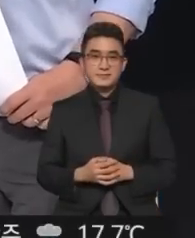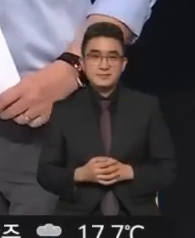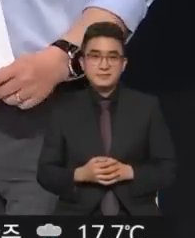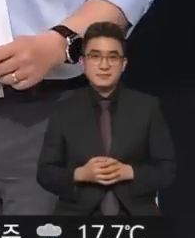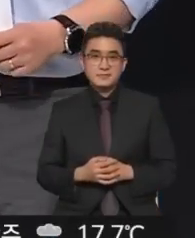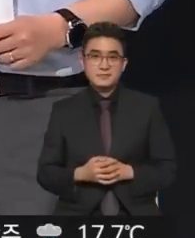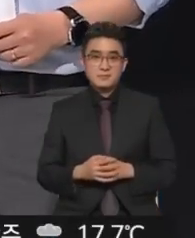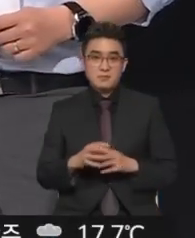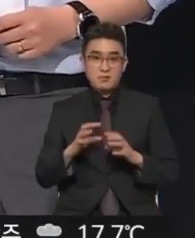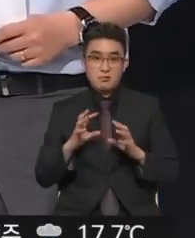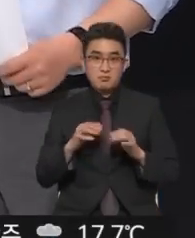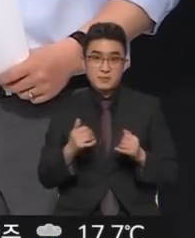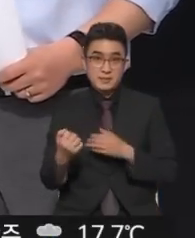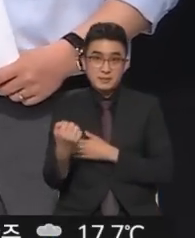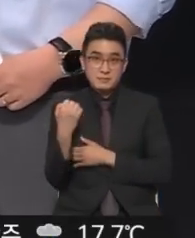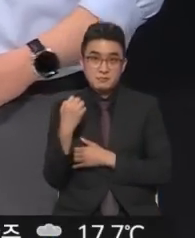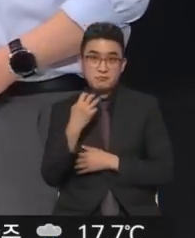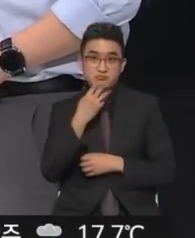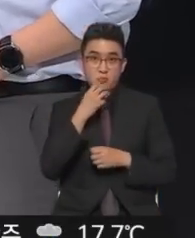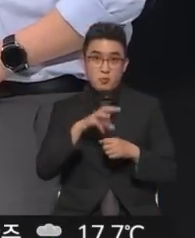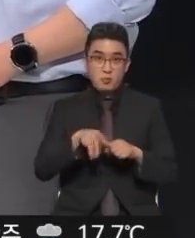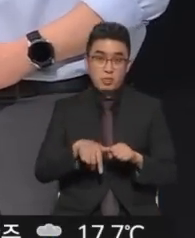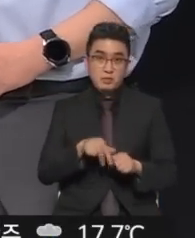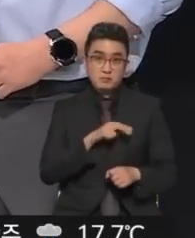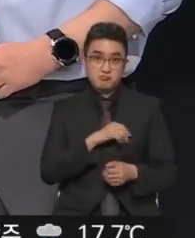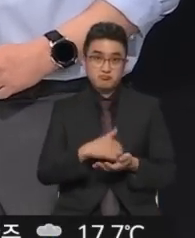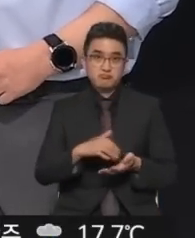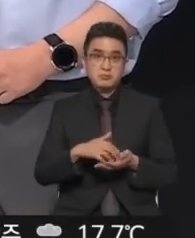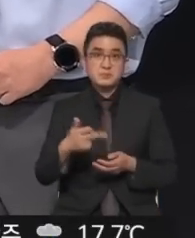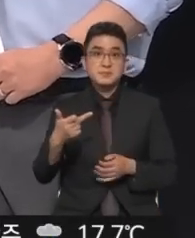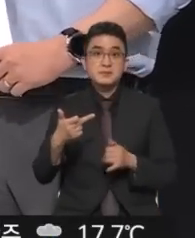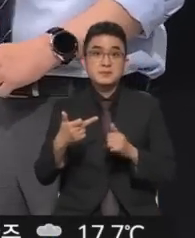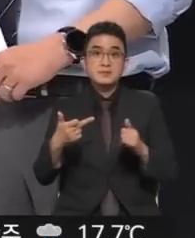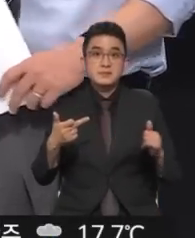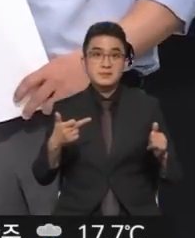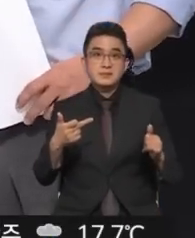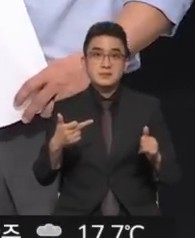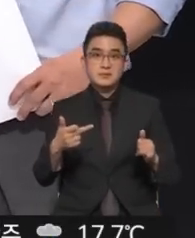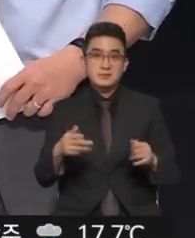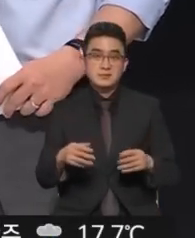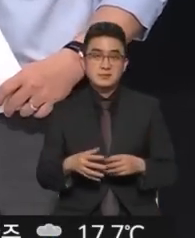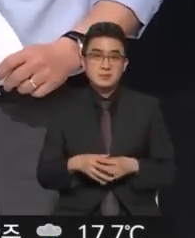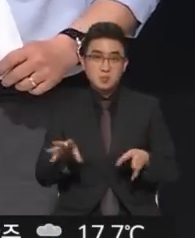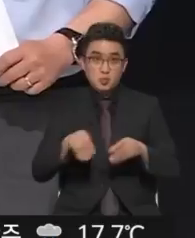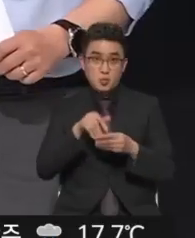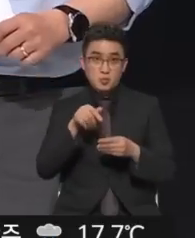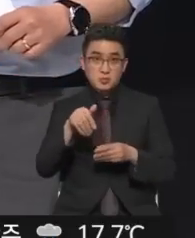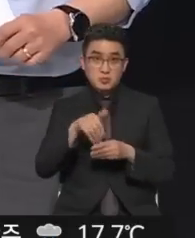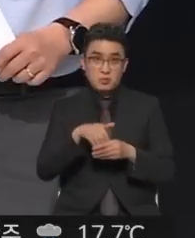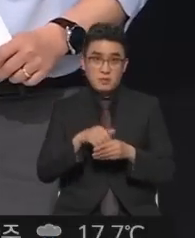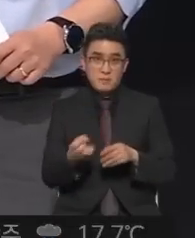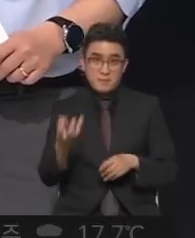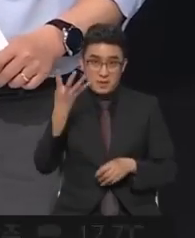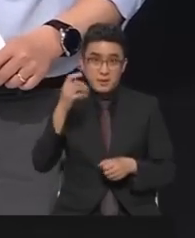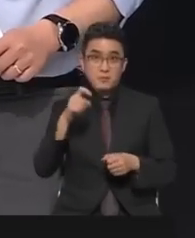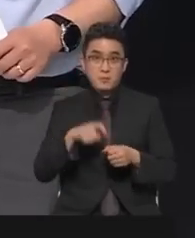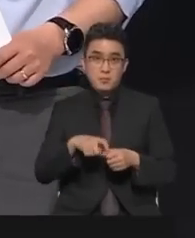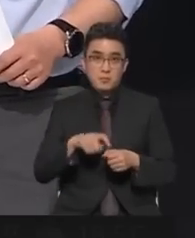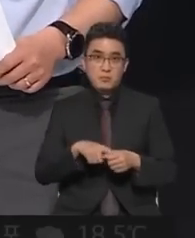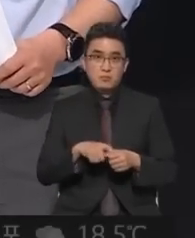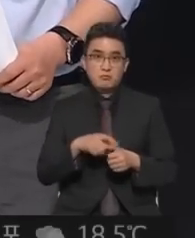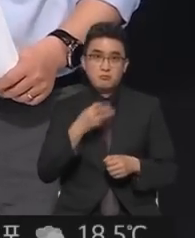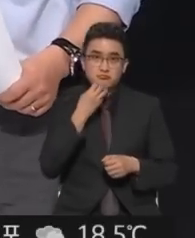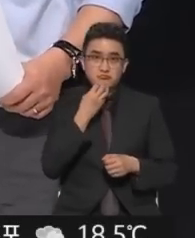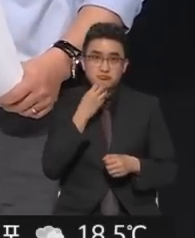국민의힘의 수도권 의원 수 17명뿐이죠. 총선 승리를 위해선 중원인 수도권에서 민주당을